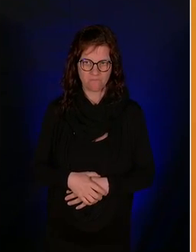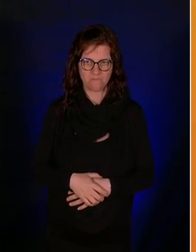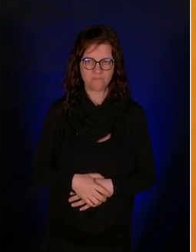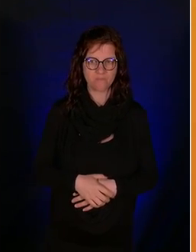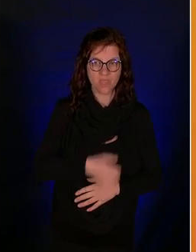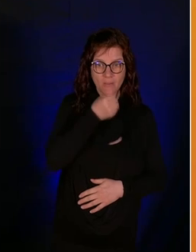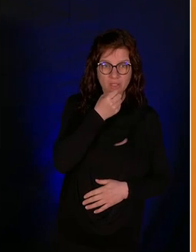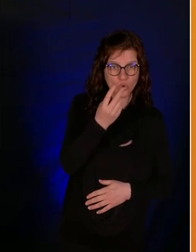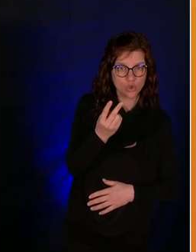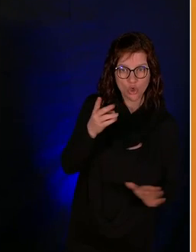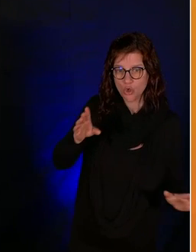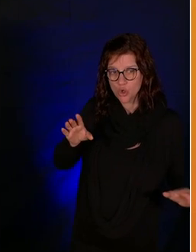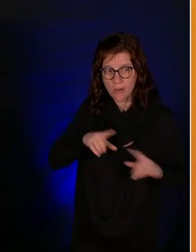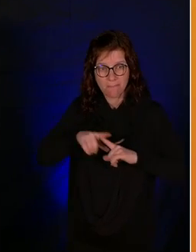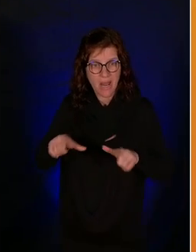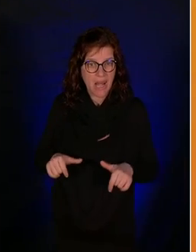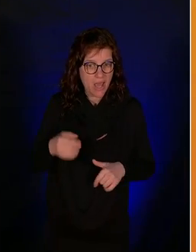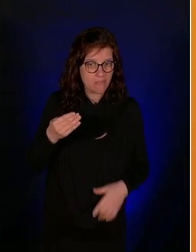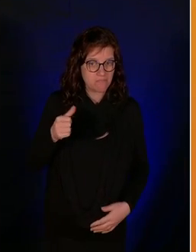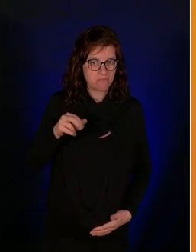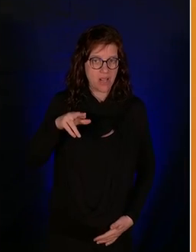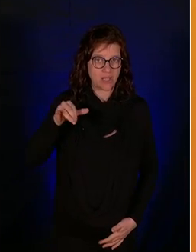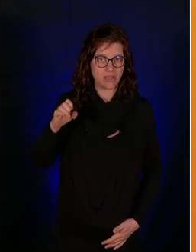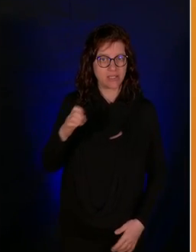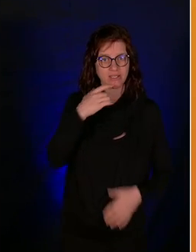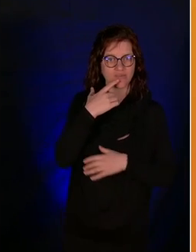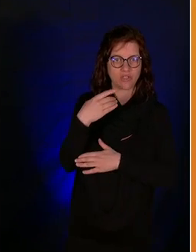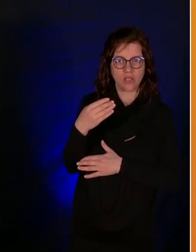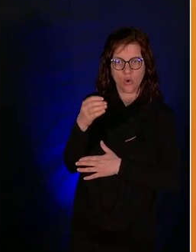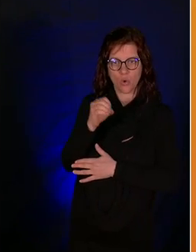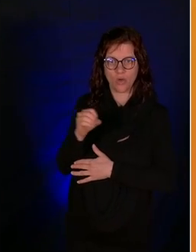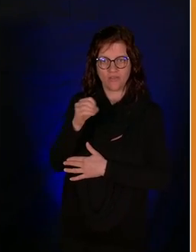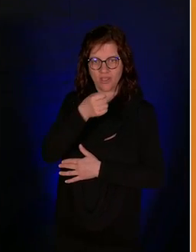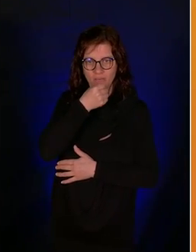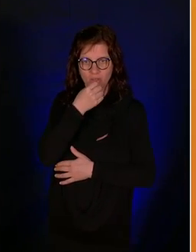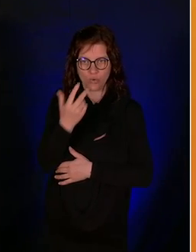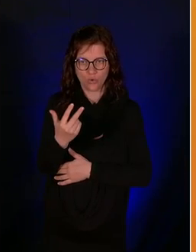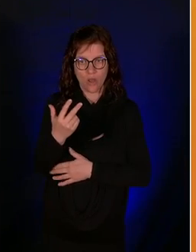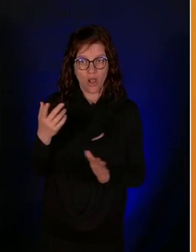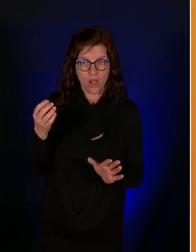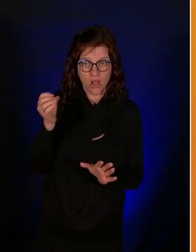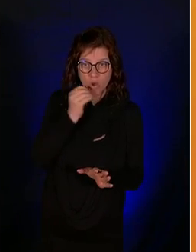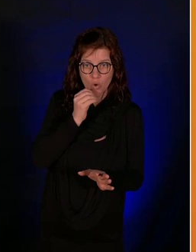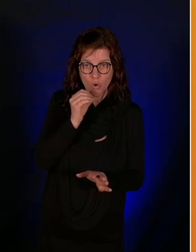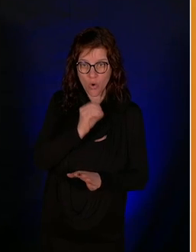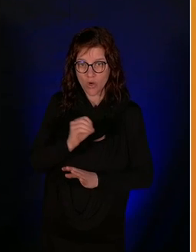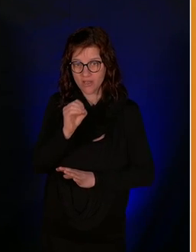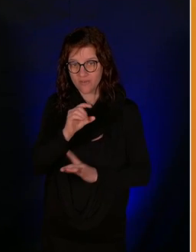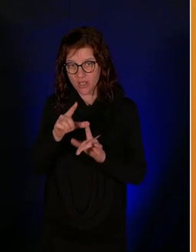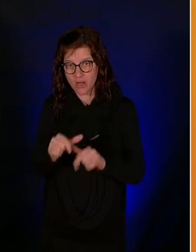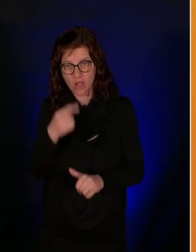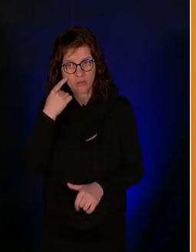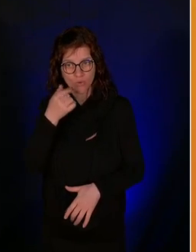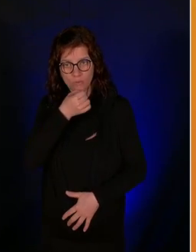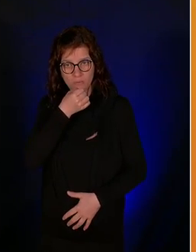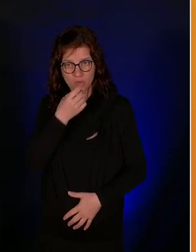Micro 2, Marie n'est pas là. Donc, Olivier au micro 3. Est-ce que Olivier Feniou est là pour le micro